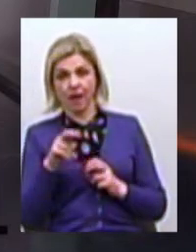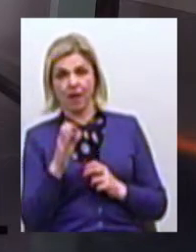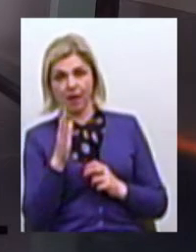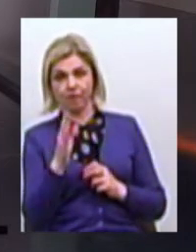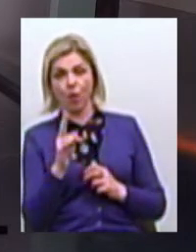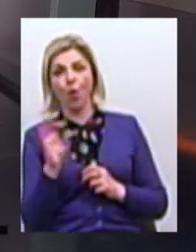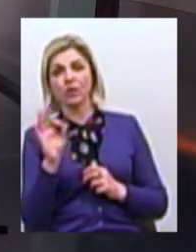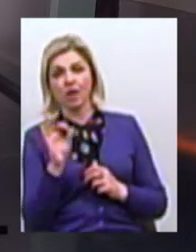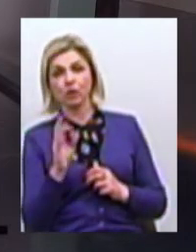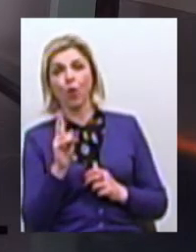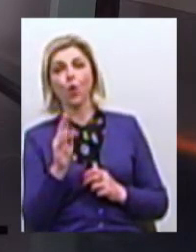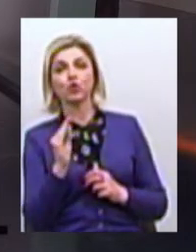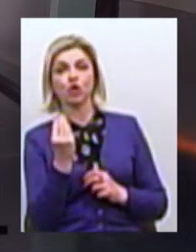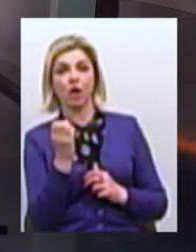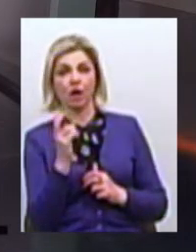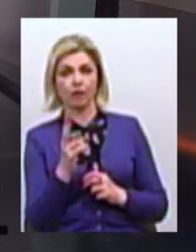Кошак.